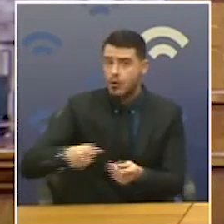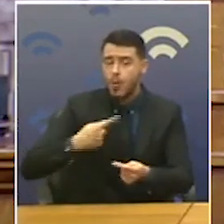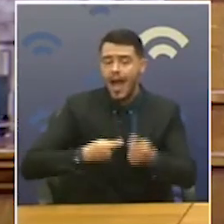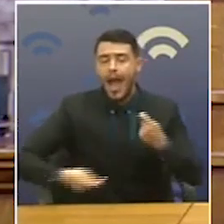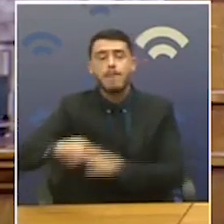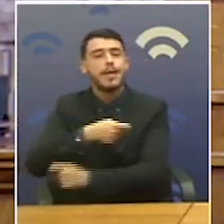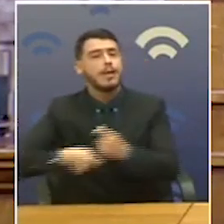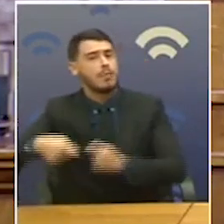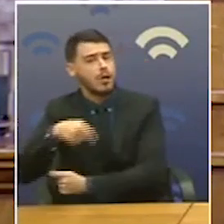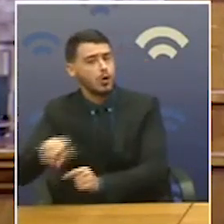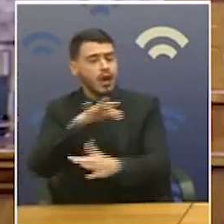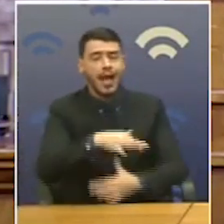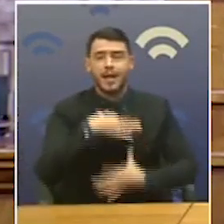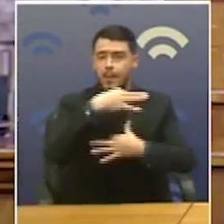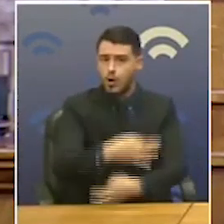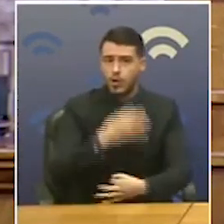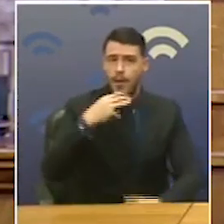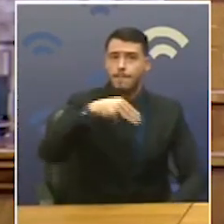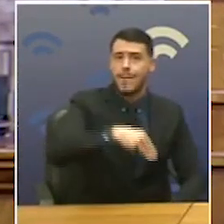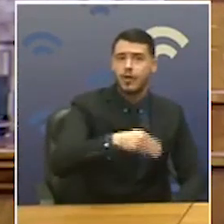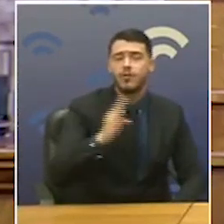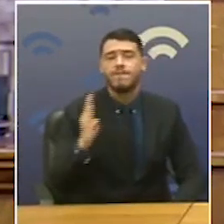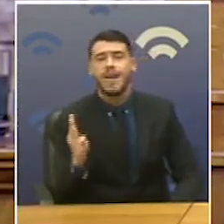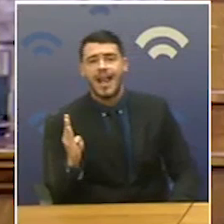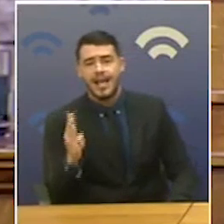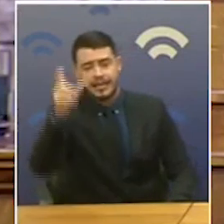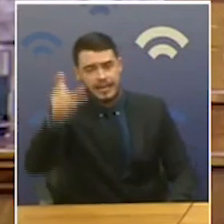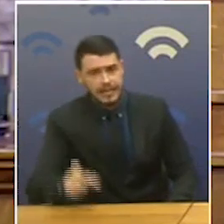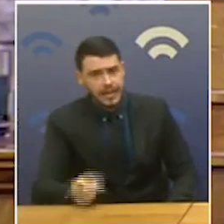στην Επιτροπή ο Μάρκος Βερέμης και ο Γκρέγκορη Παπαδόπουλος.